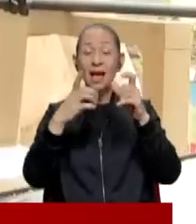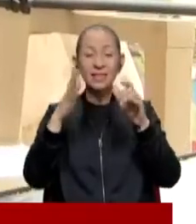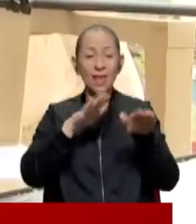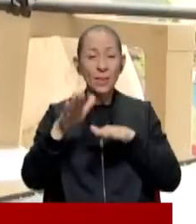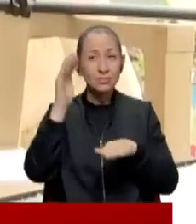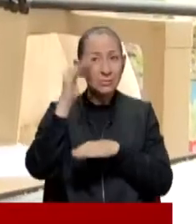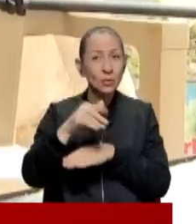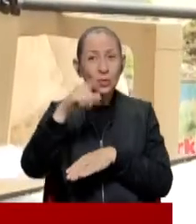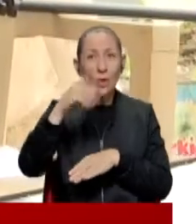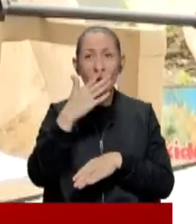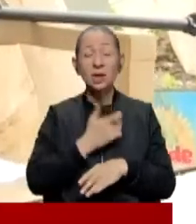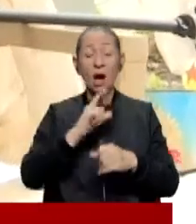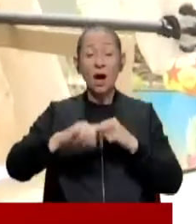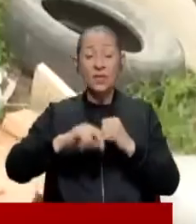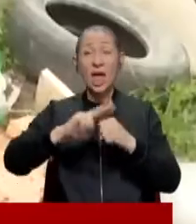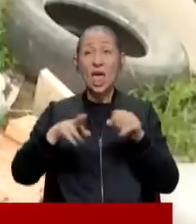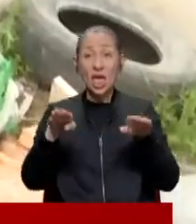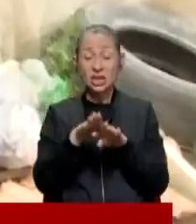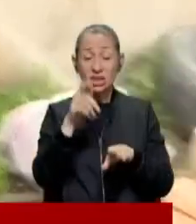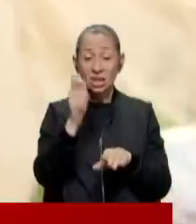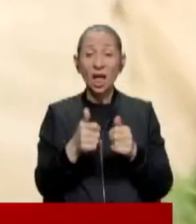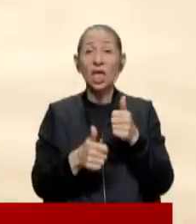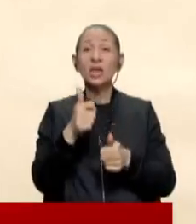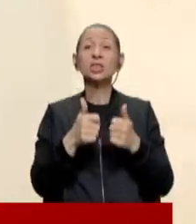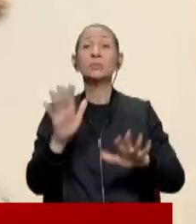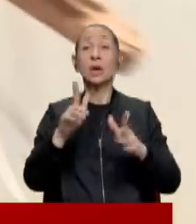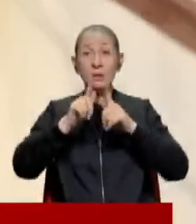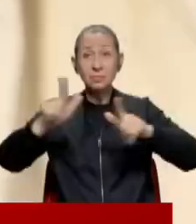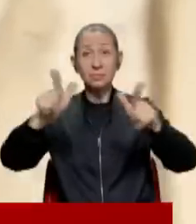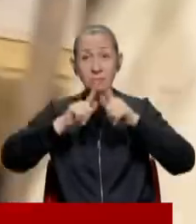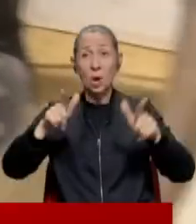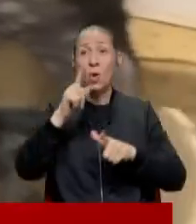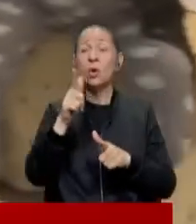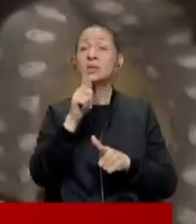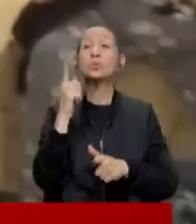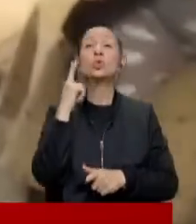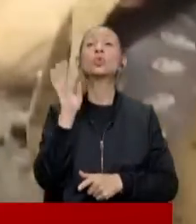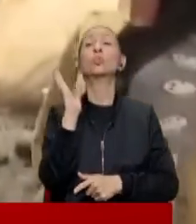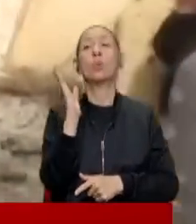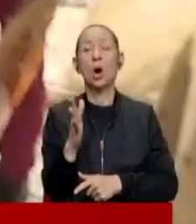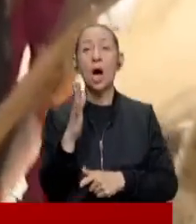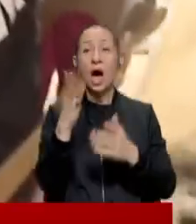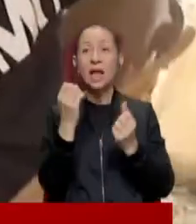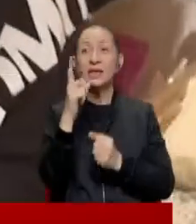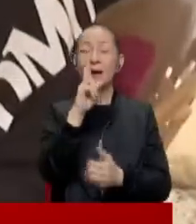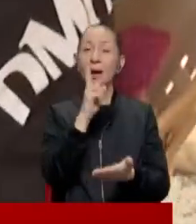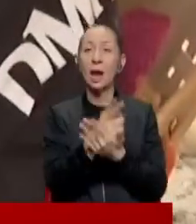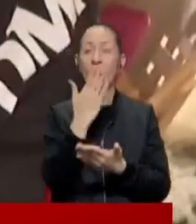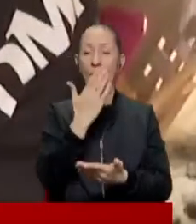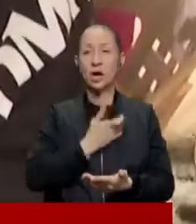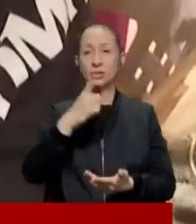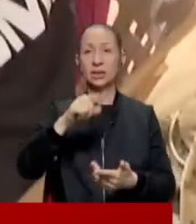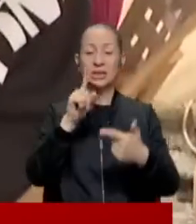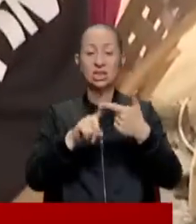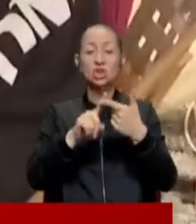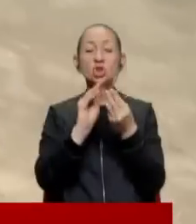Depremzede öğrenciler haftalardır eşit şartlarda yarışamayacaklarına haykırıyor o sesleri duyulmuyor alınan tek karar öğrencilerin